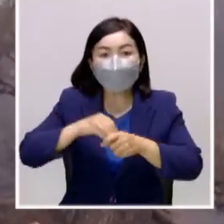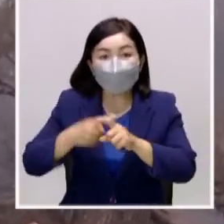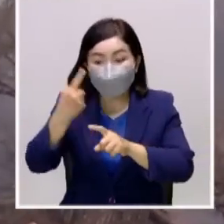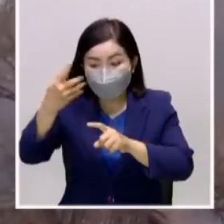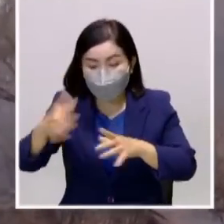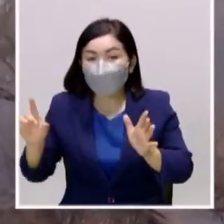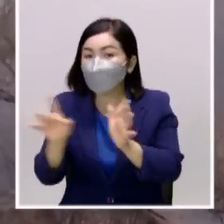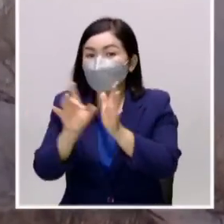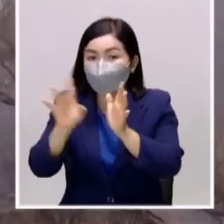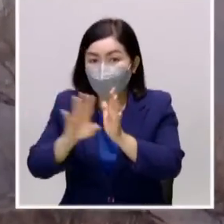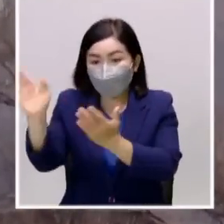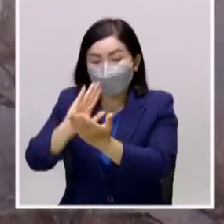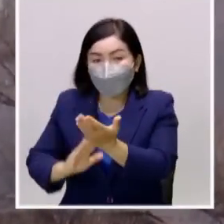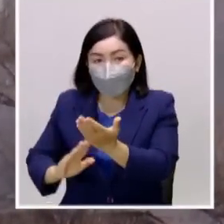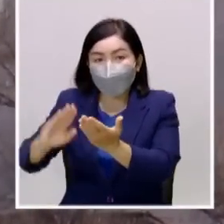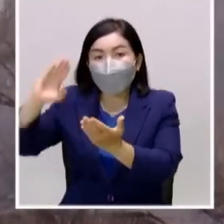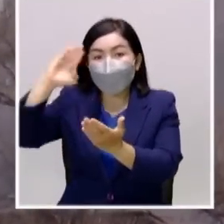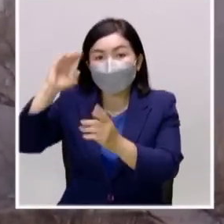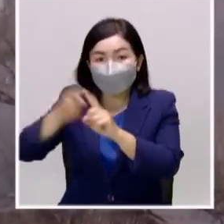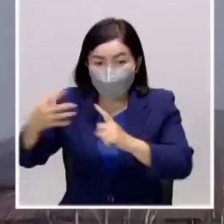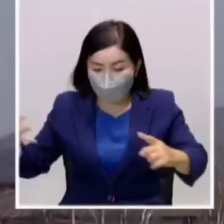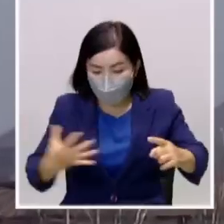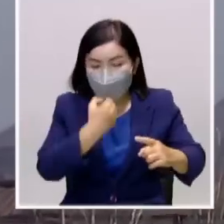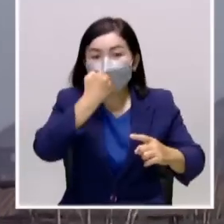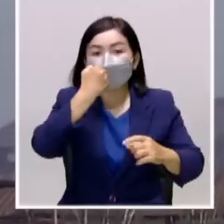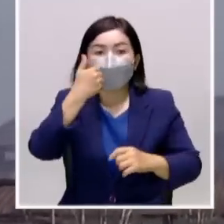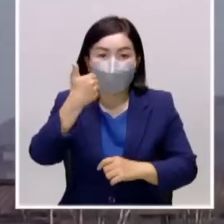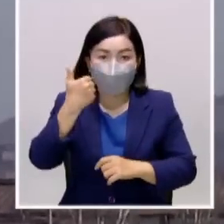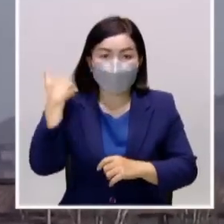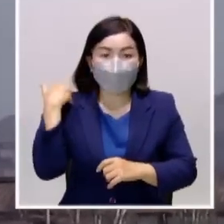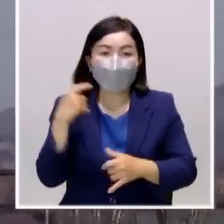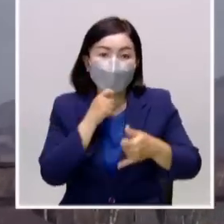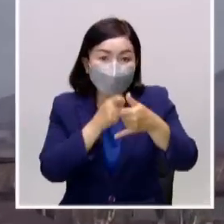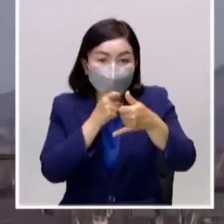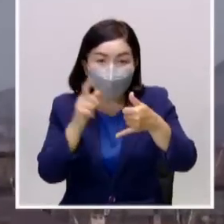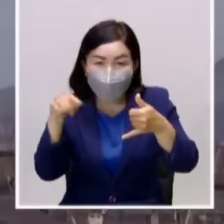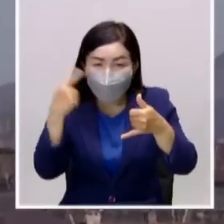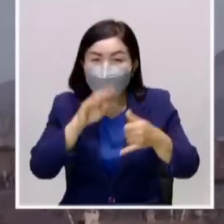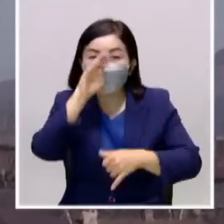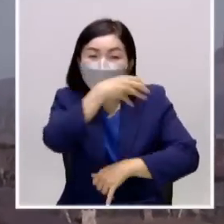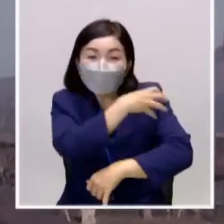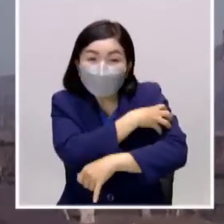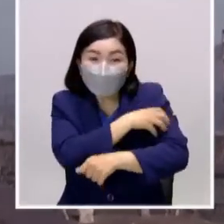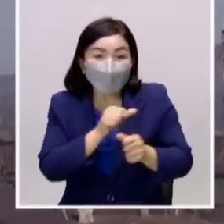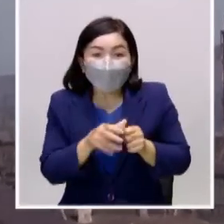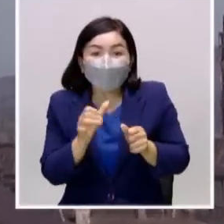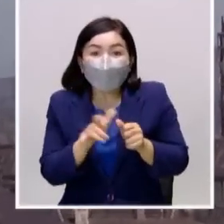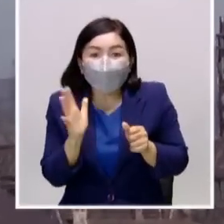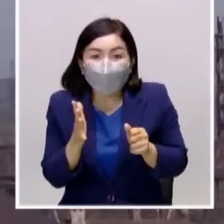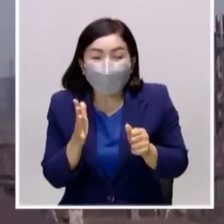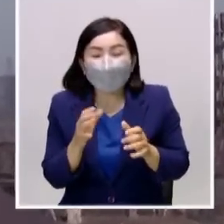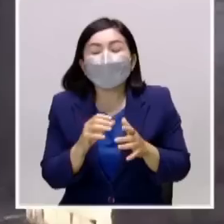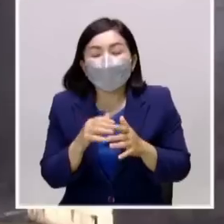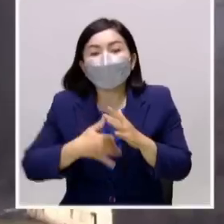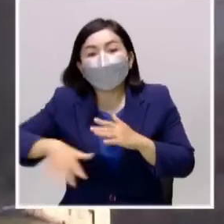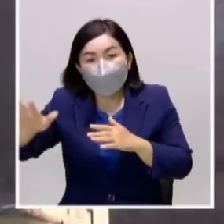ายก็สามารถครองพื้นที่ส่วนใหญ่ได้คนที่สัมภาษณ์เนี่ยนายกเทศมนตรีเมืองมาริอูโปลไม่ได้อยู่ในมาริอูโปลนะครับแต่ก็ให้ข้อมูล